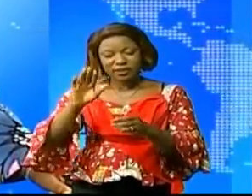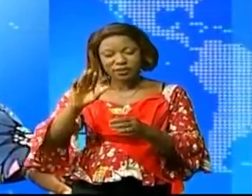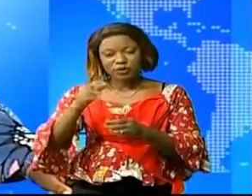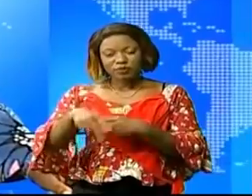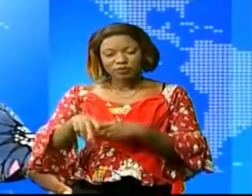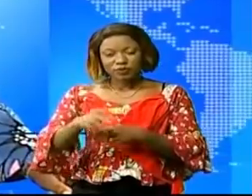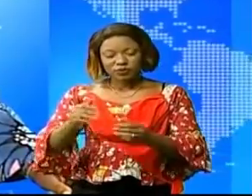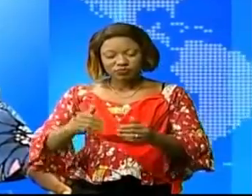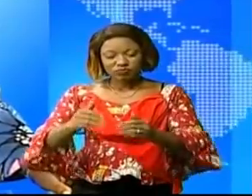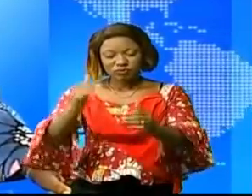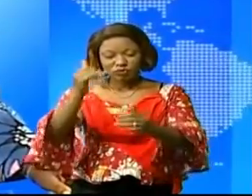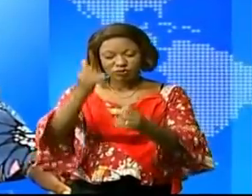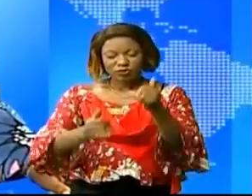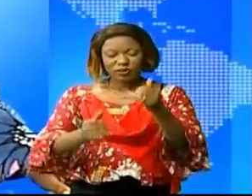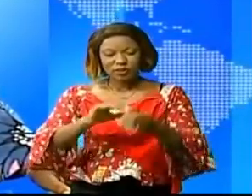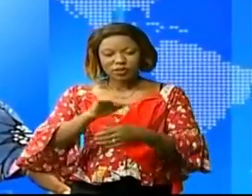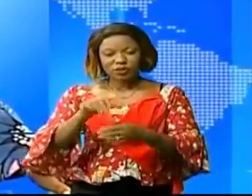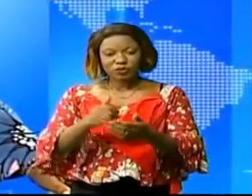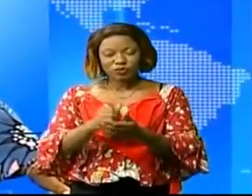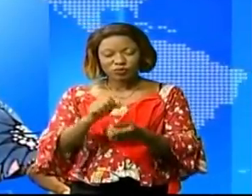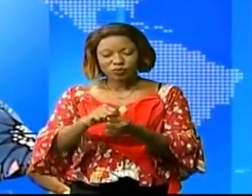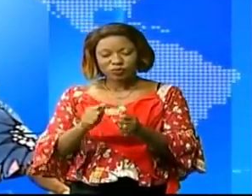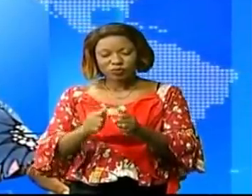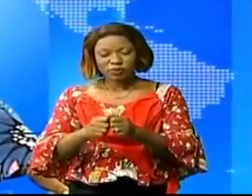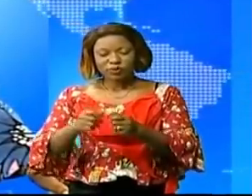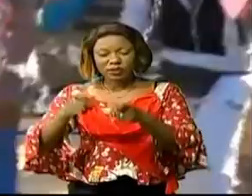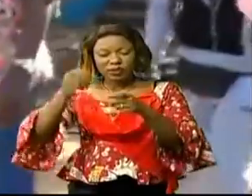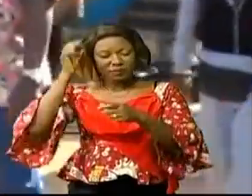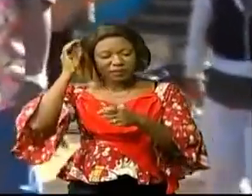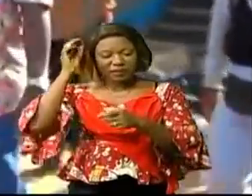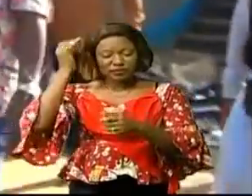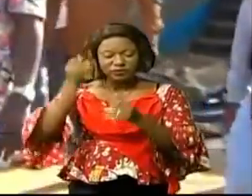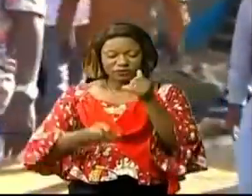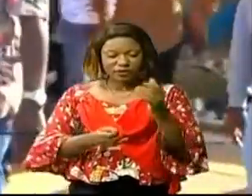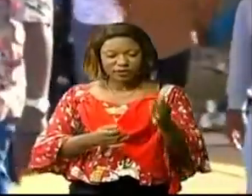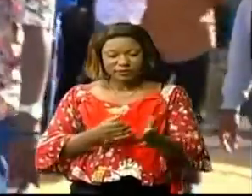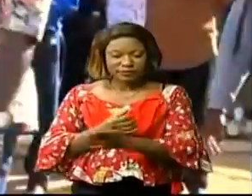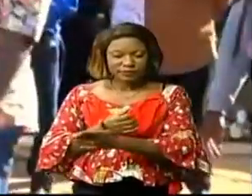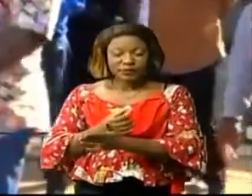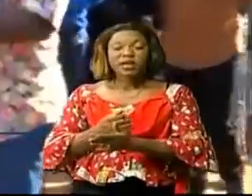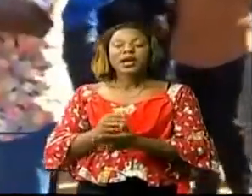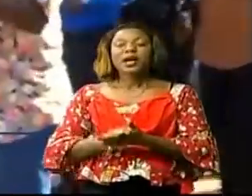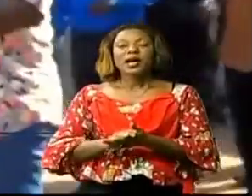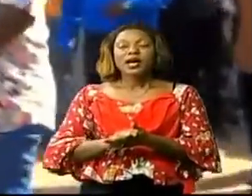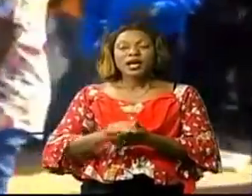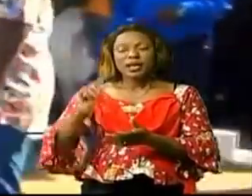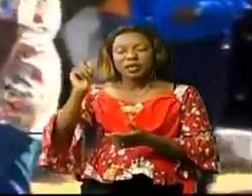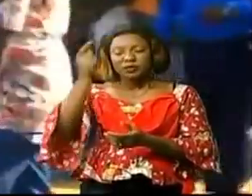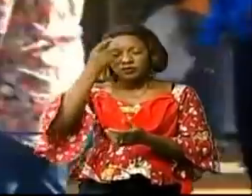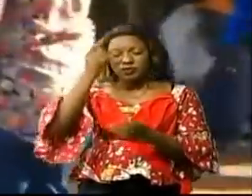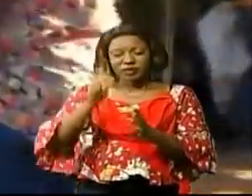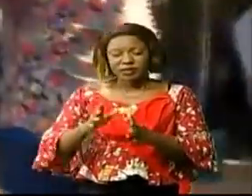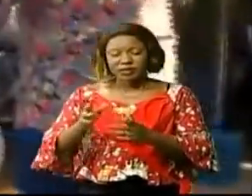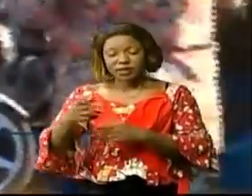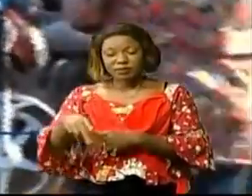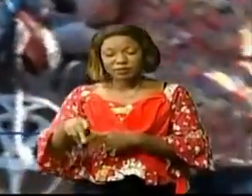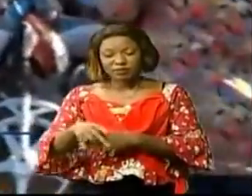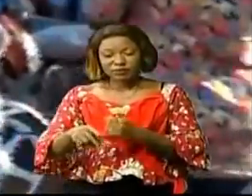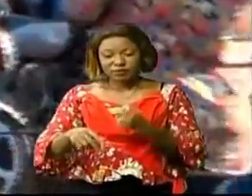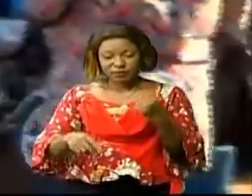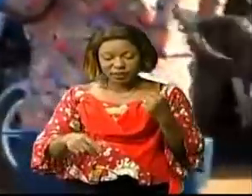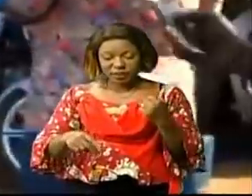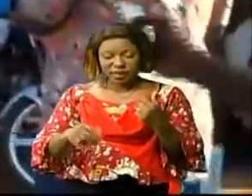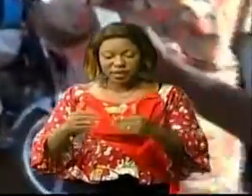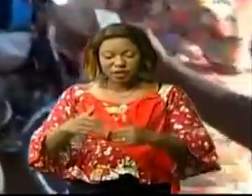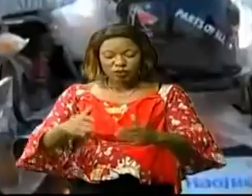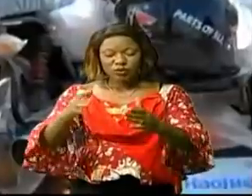et éradiquer les inciviques. Le gouverneur de la province de la Chuapa, Pancras Bongankoy, a